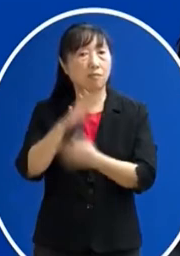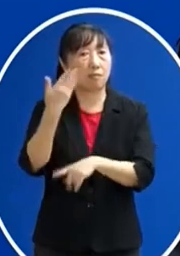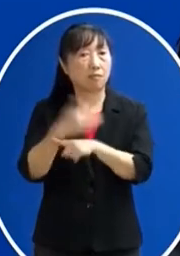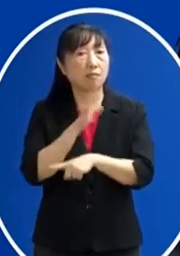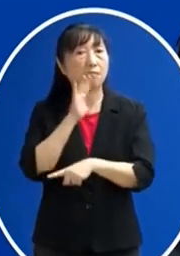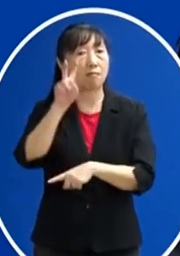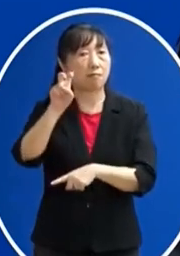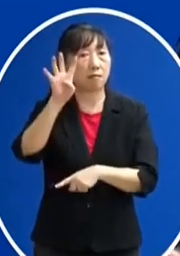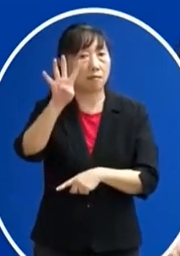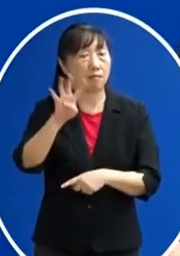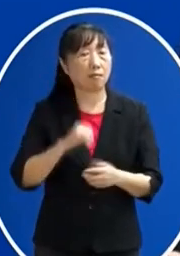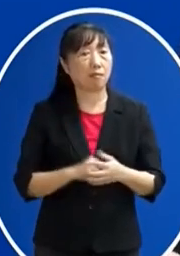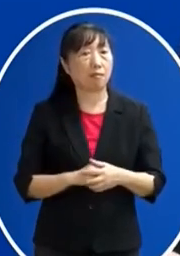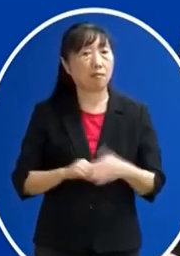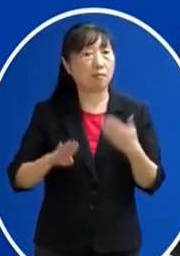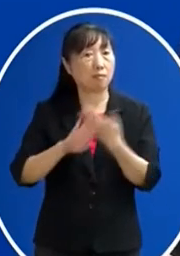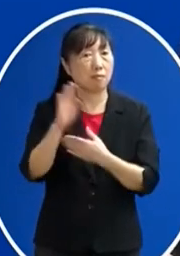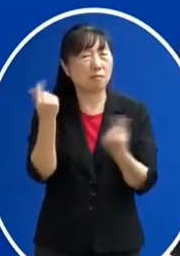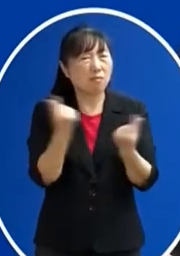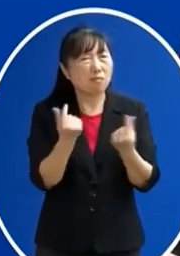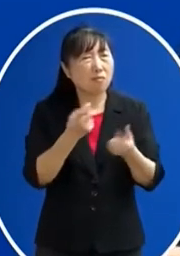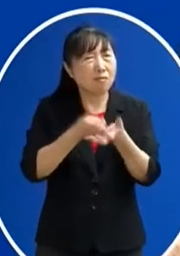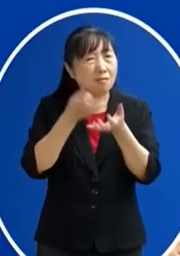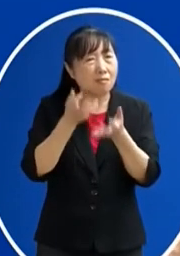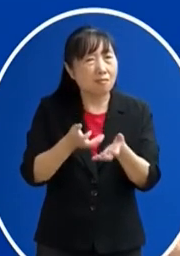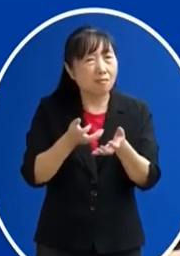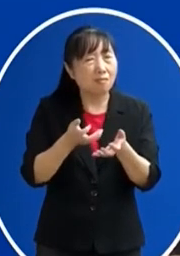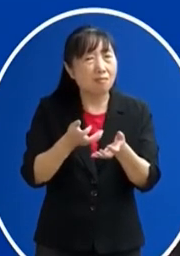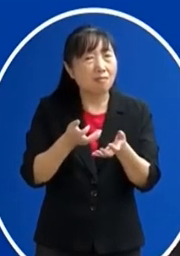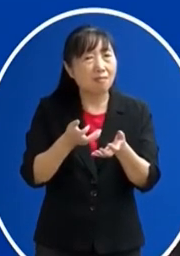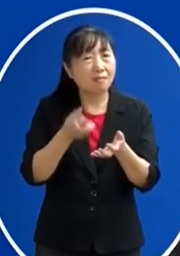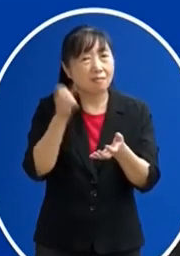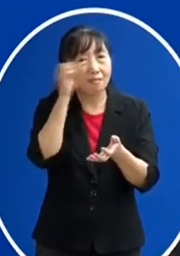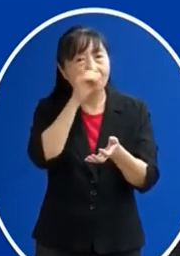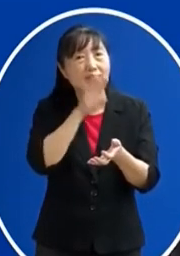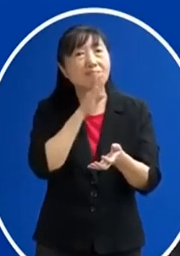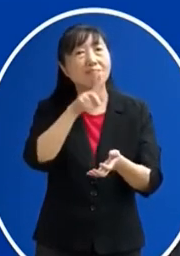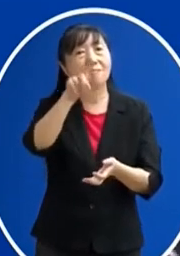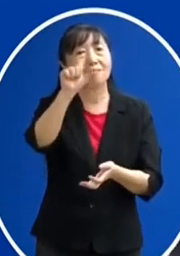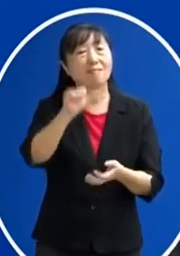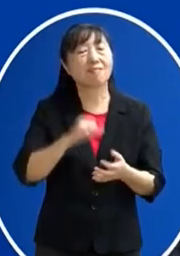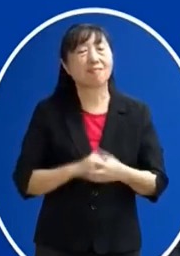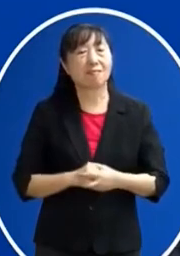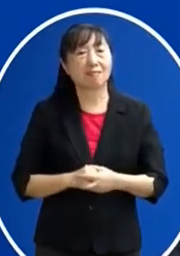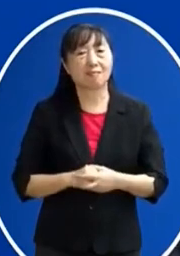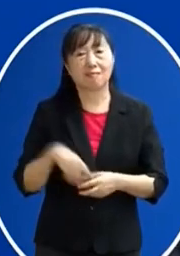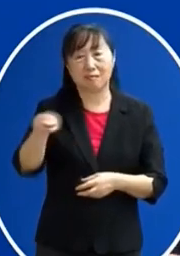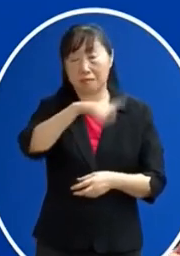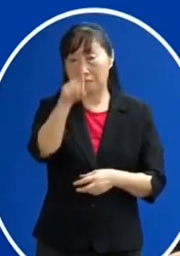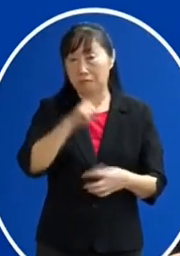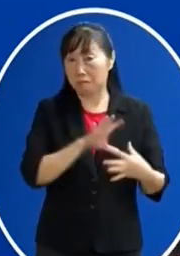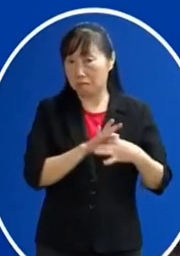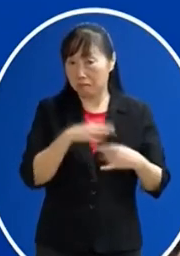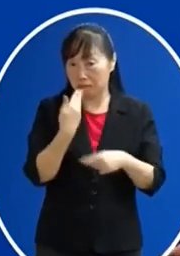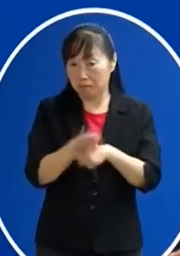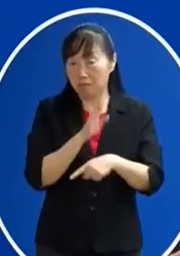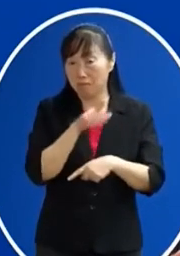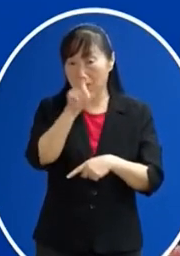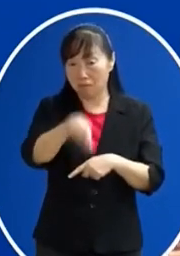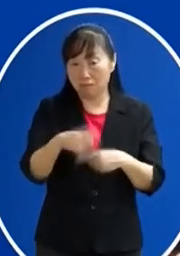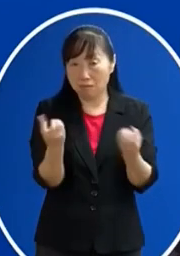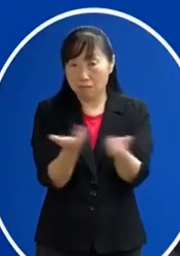外死亡24件，其他疑似严重不良事件有15件。那大家关心的死亡的部分啊，